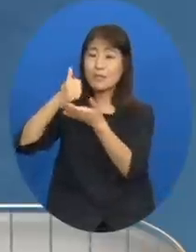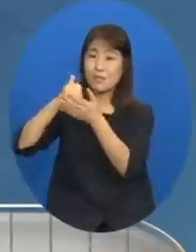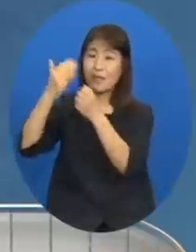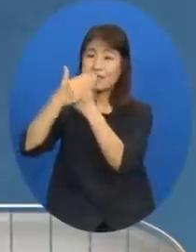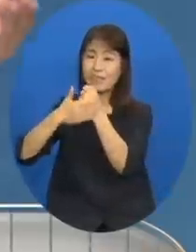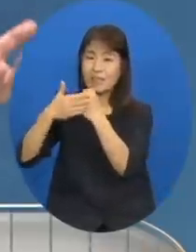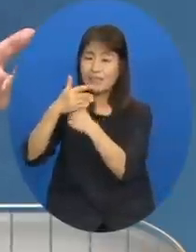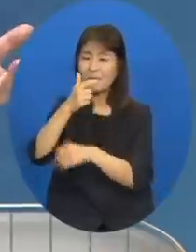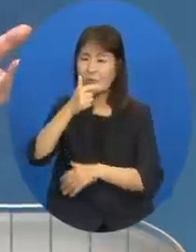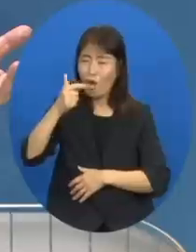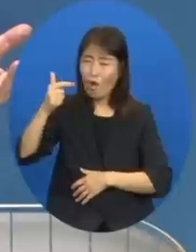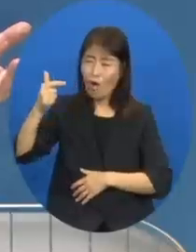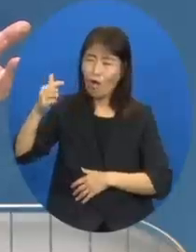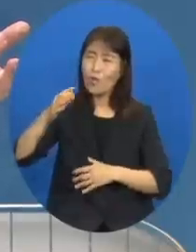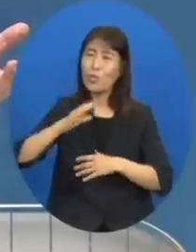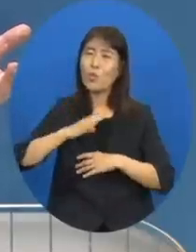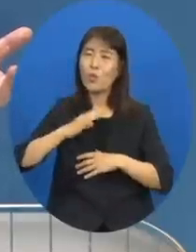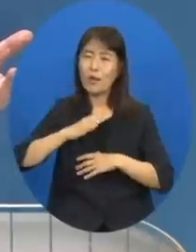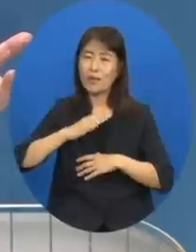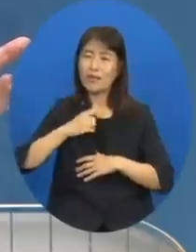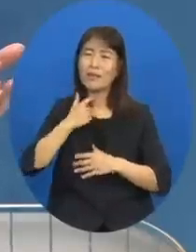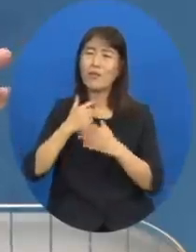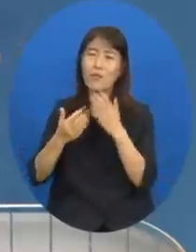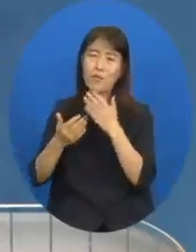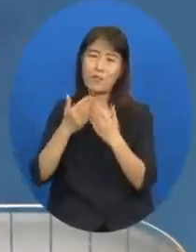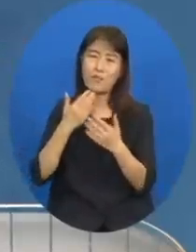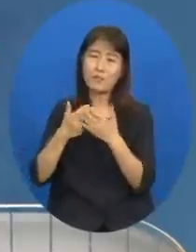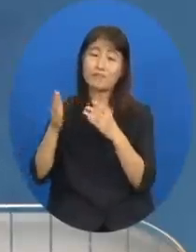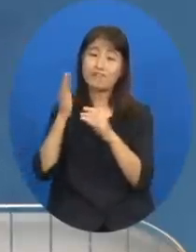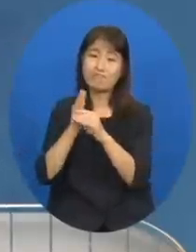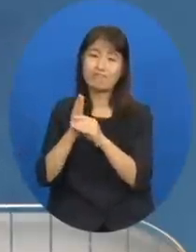더 놀라웁게 경험되어지는 거예요